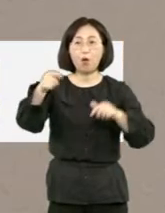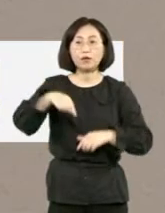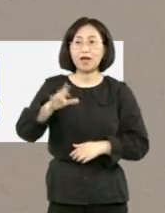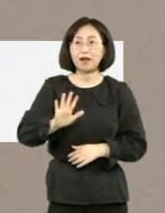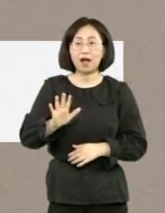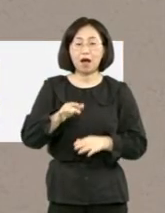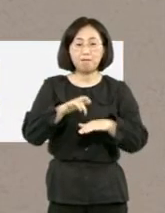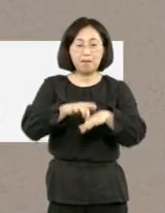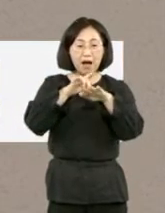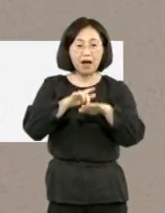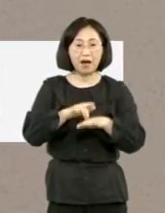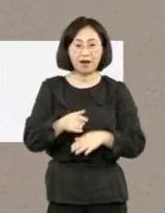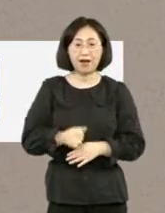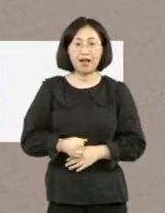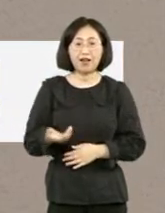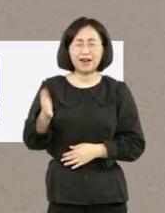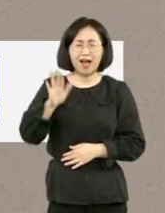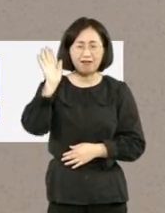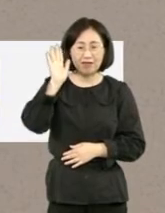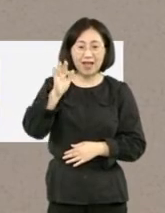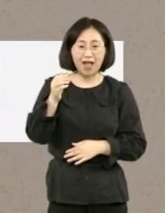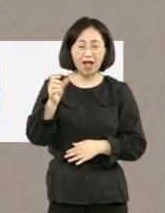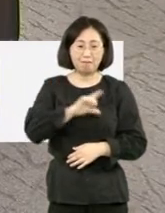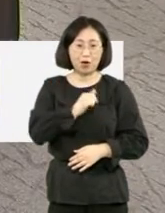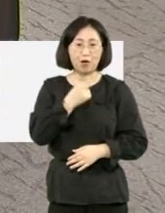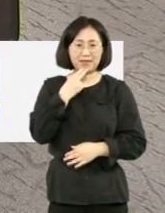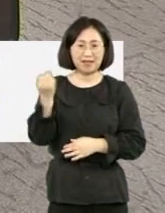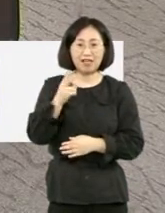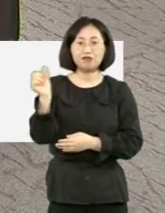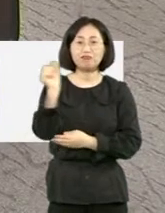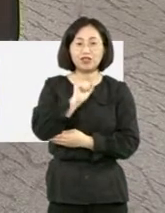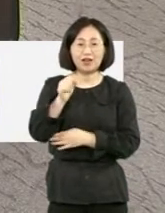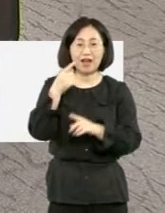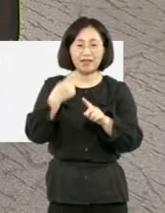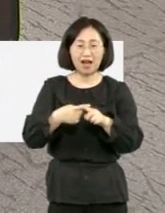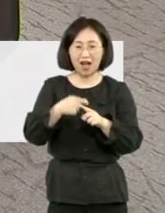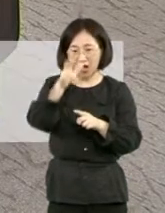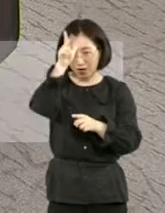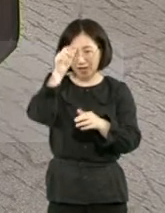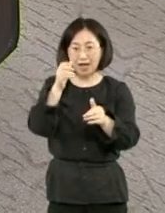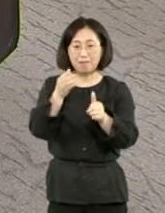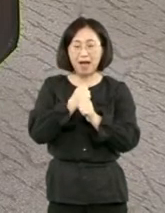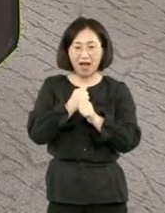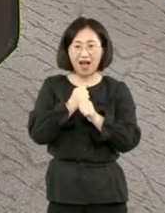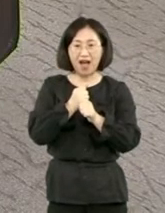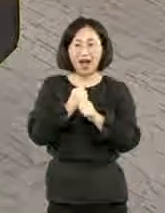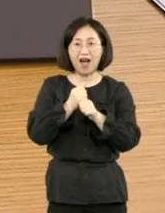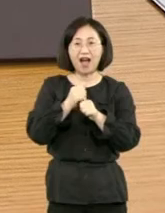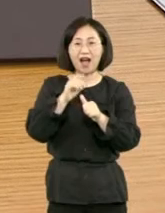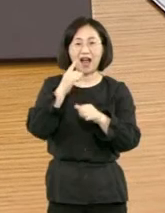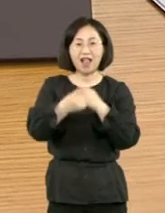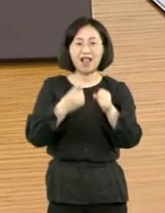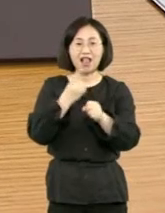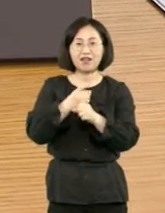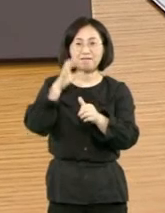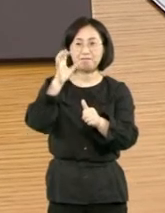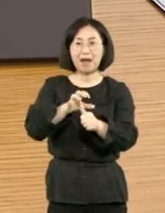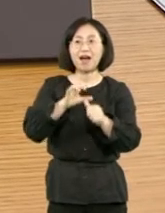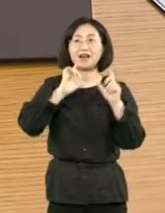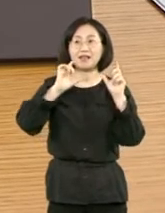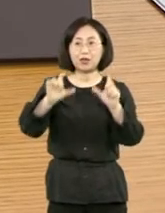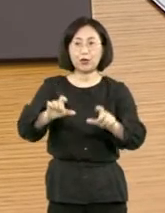감췄습니다. A씨는 그러나 다시 면허 없이 운전을 하다 경찰에 잡혀 법원으로부터 징역 1년을 선고받았습니다.